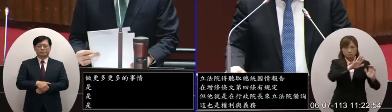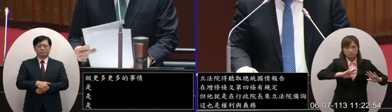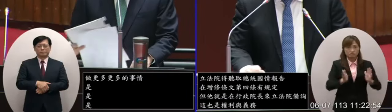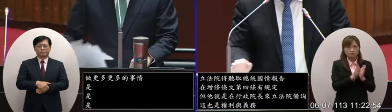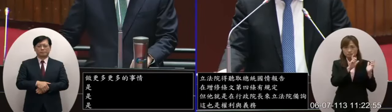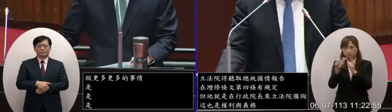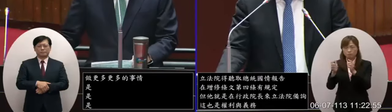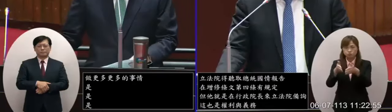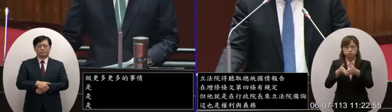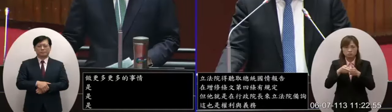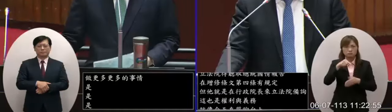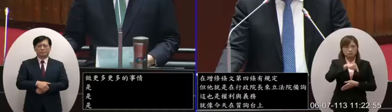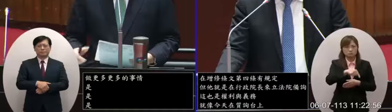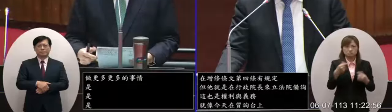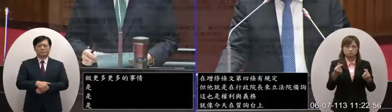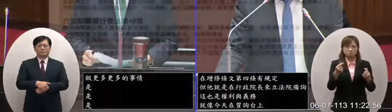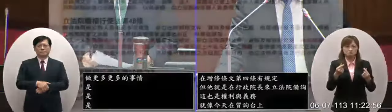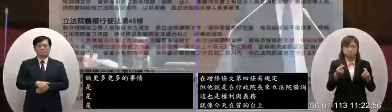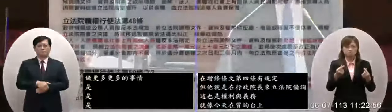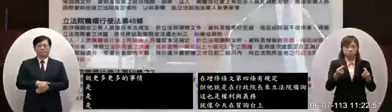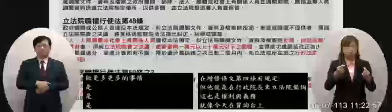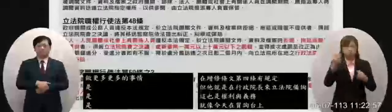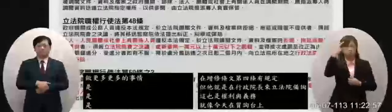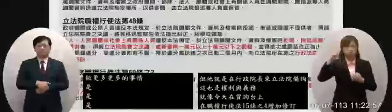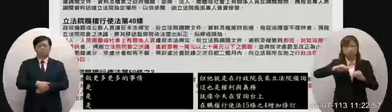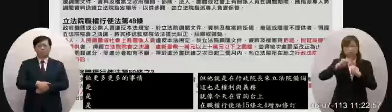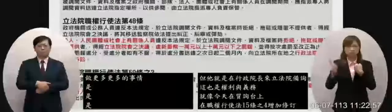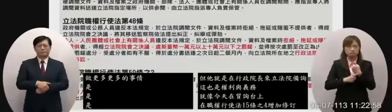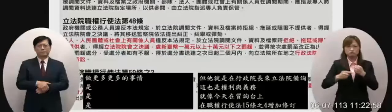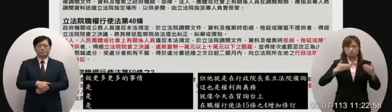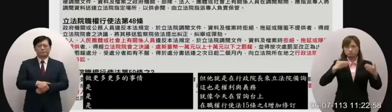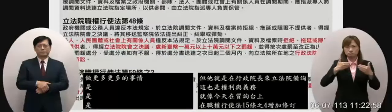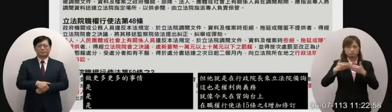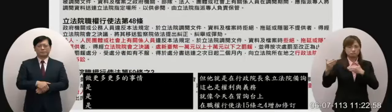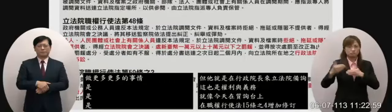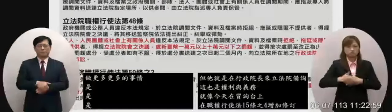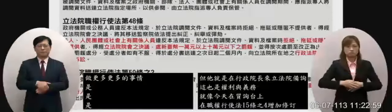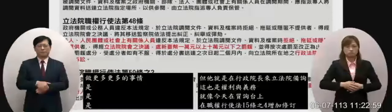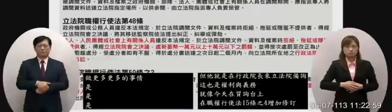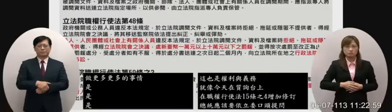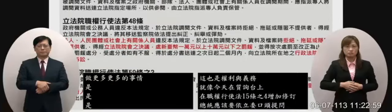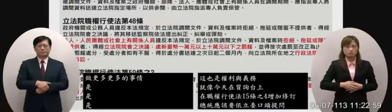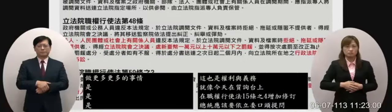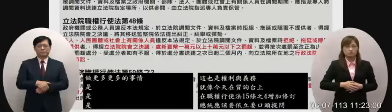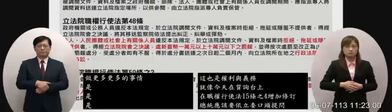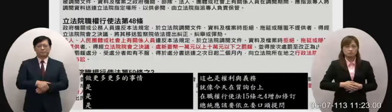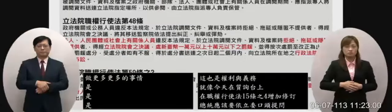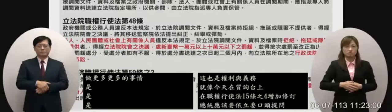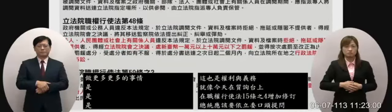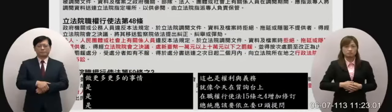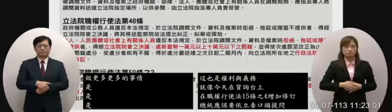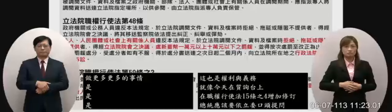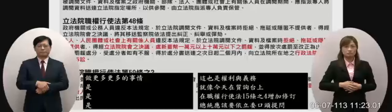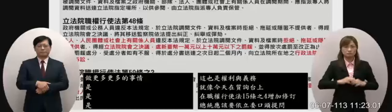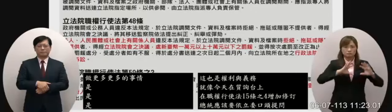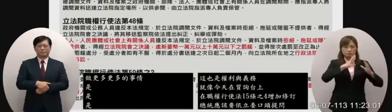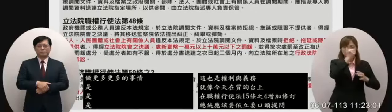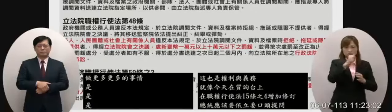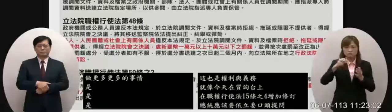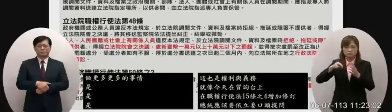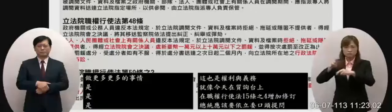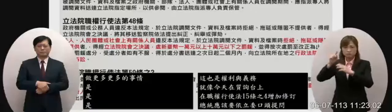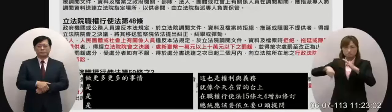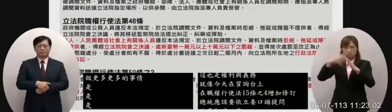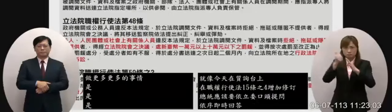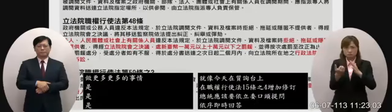答，这个显然是超越了宪法的规范。也超越了一般的，包括甚至于跟总统跟行政院长